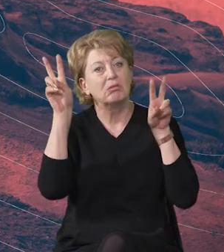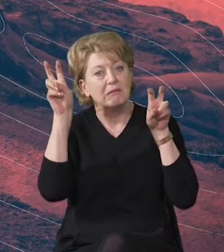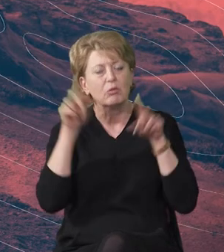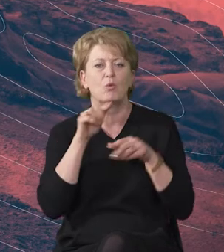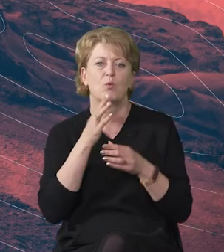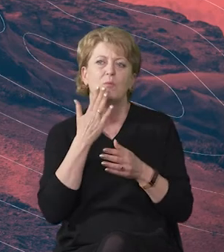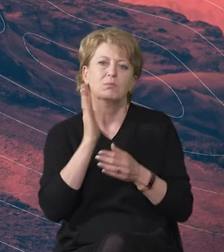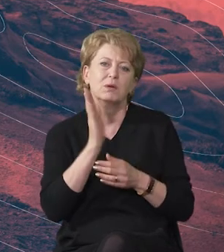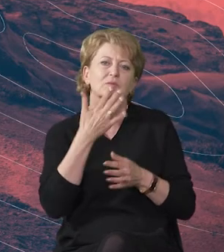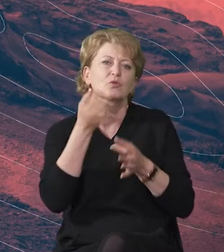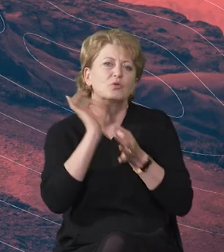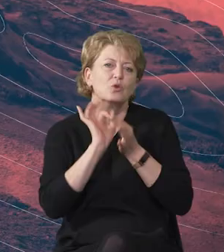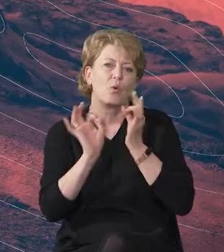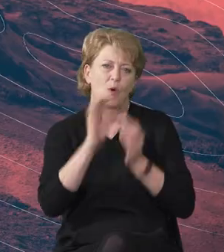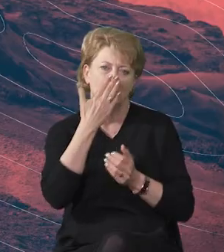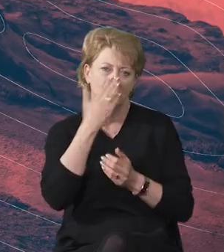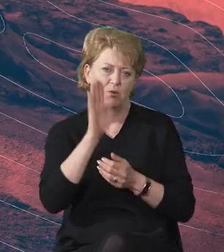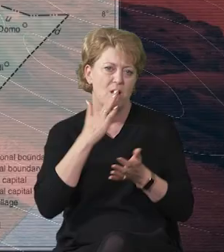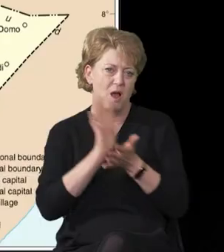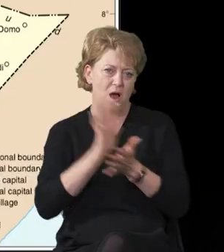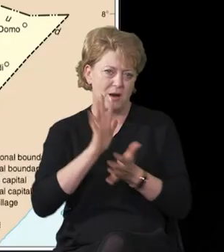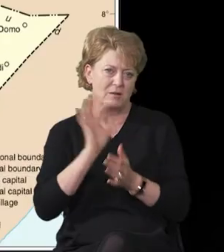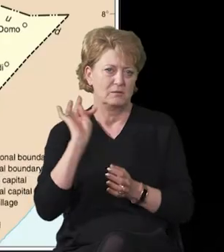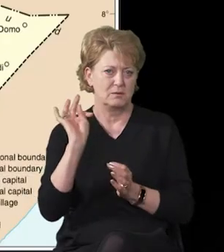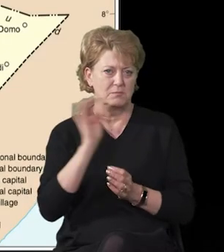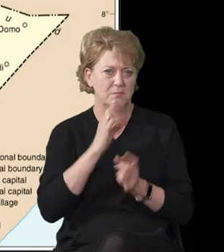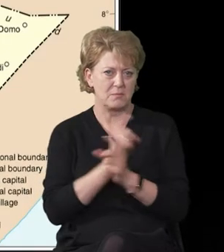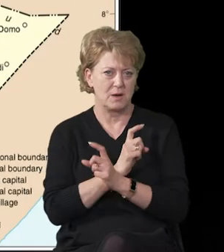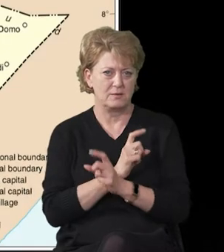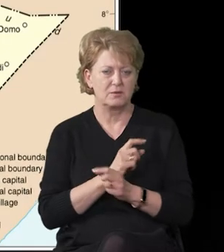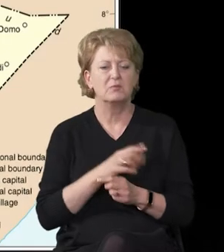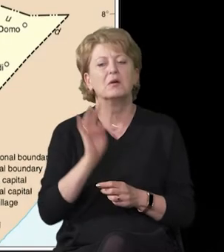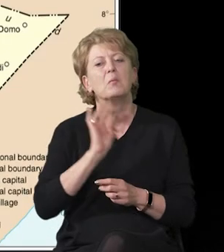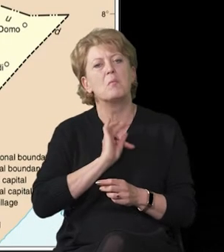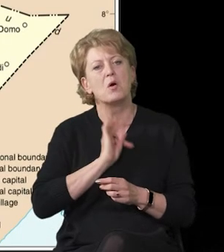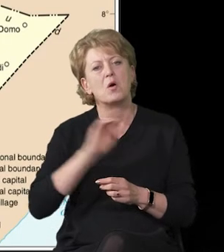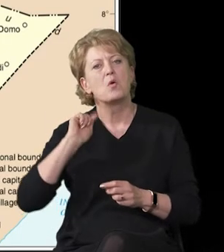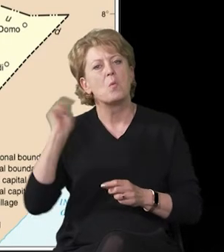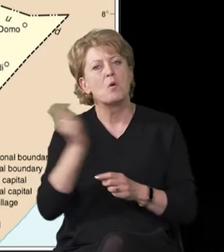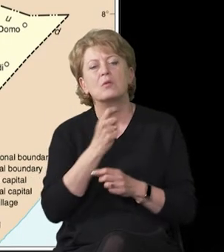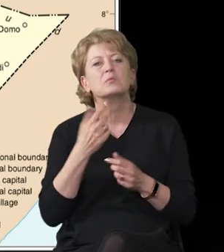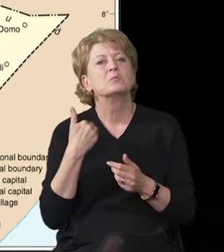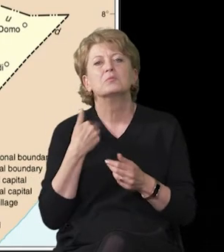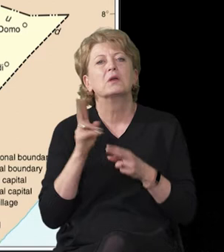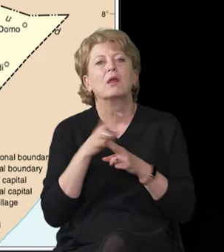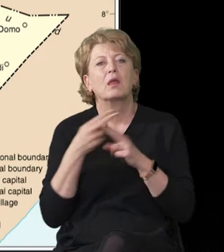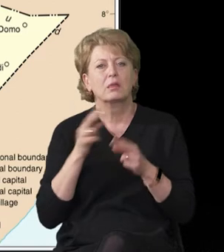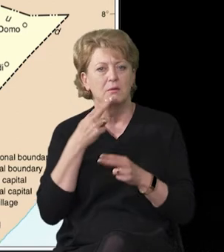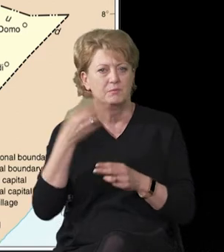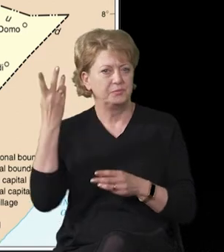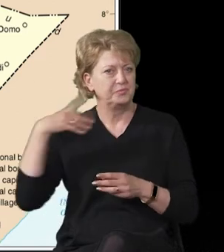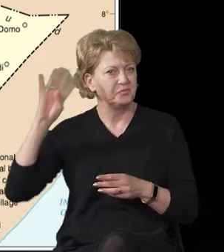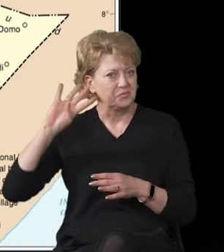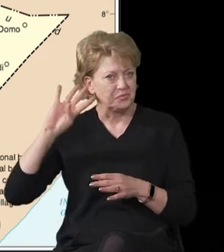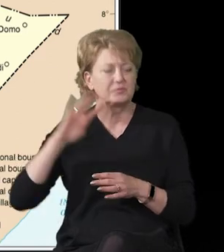pokazywał charakter Etiopii. Ja swoją podróż odbyłem 4 lata temu,